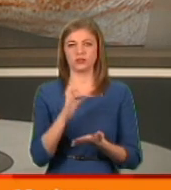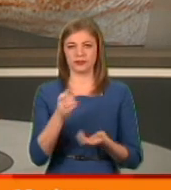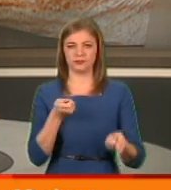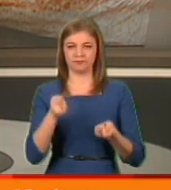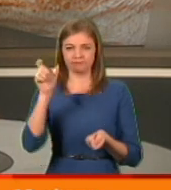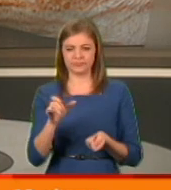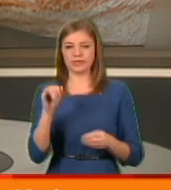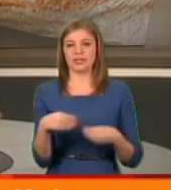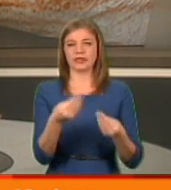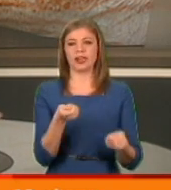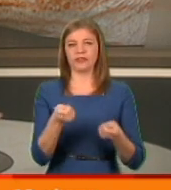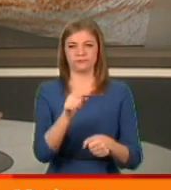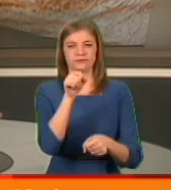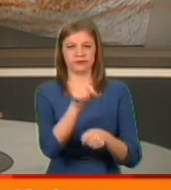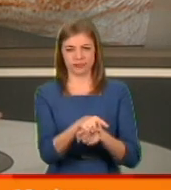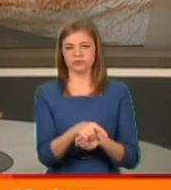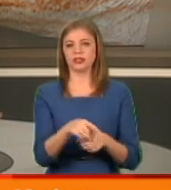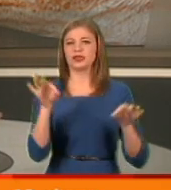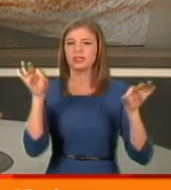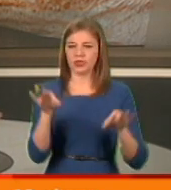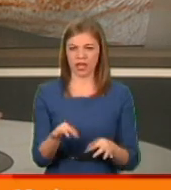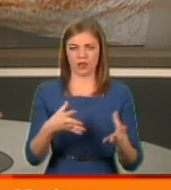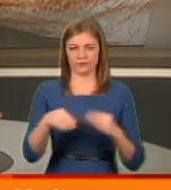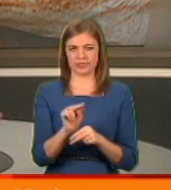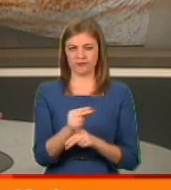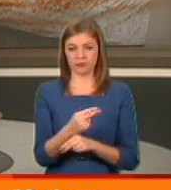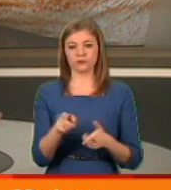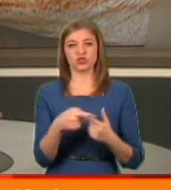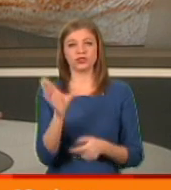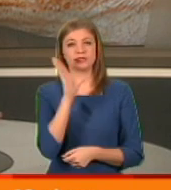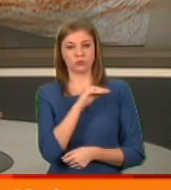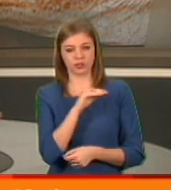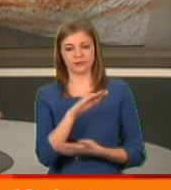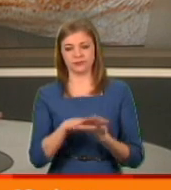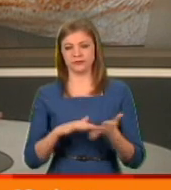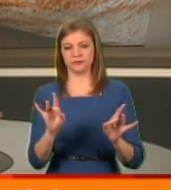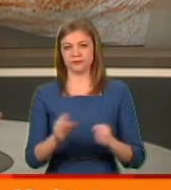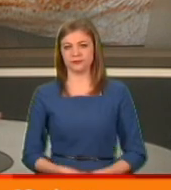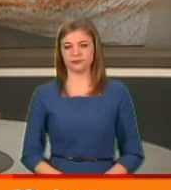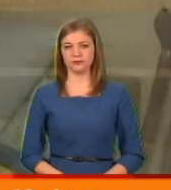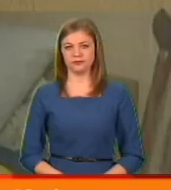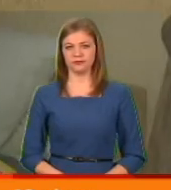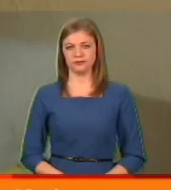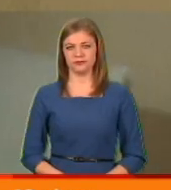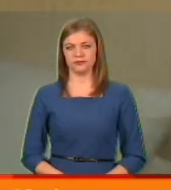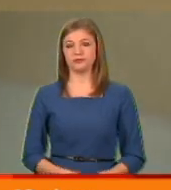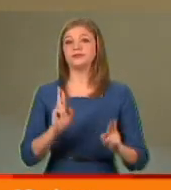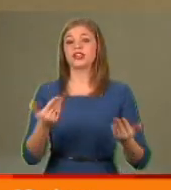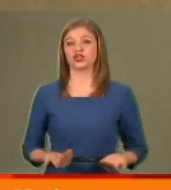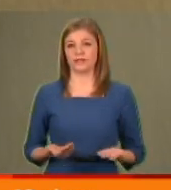омбудсменом і дала керівництву вказівку негайно все виправити. Чи змогли? Юлія Лерш бачила. Як